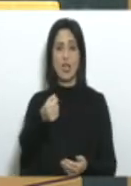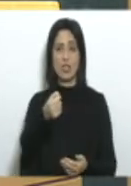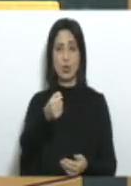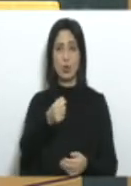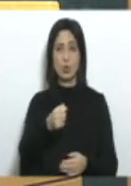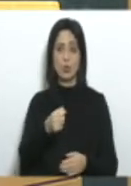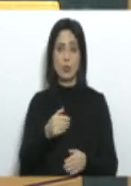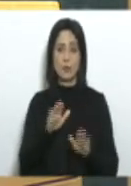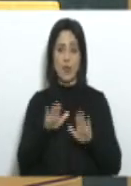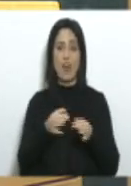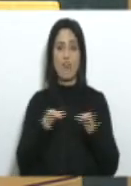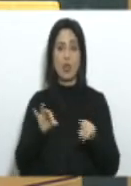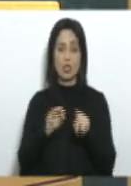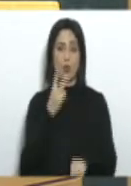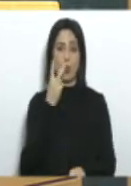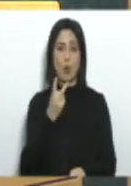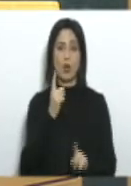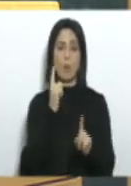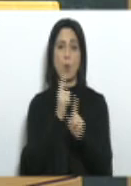კვოტით განსაზღვრული ორი